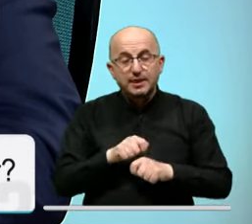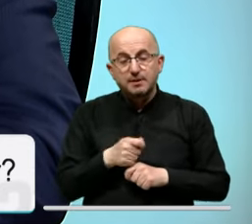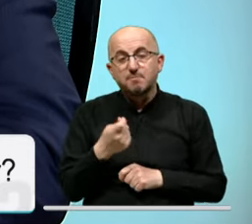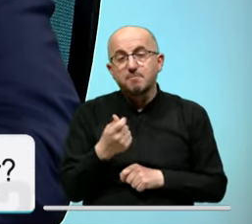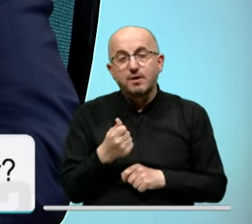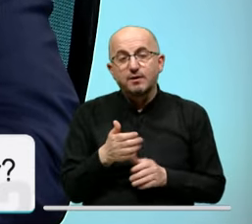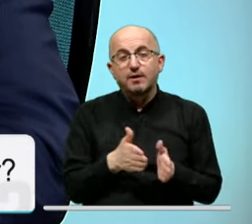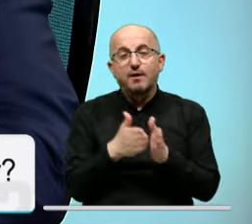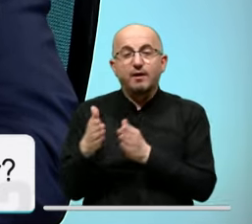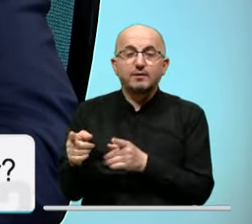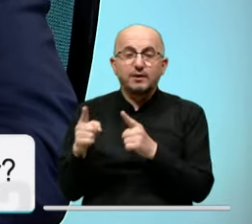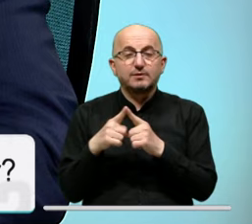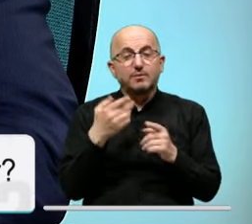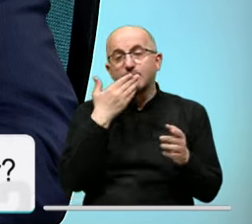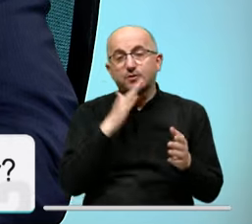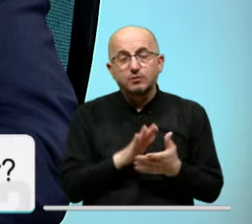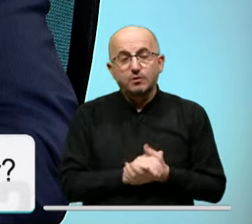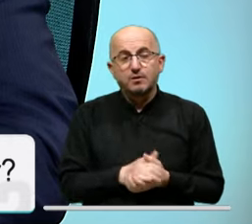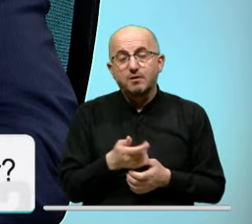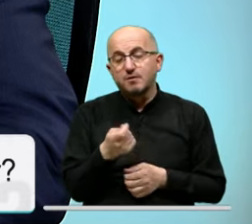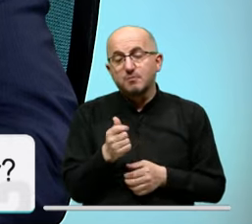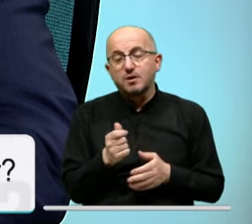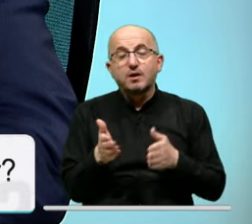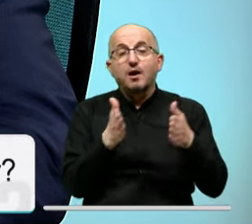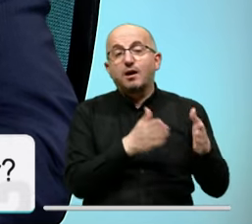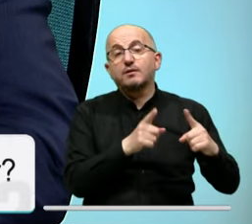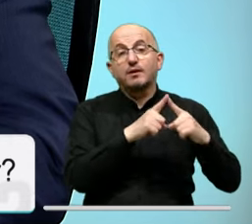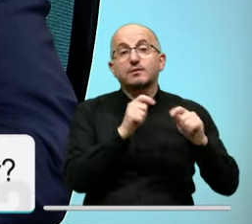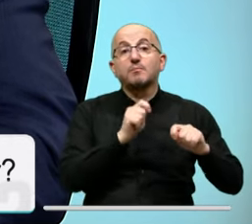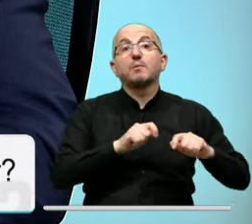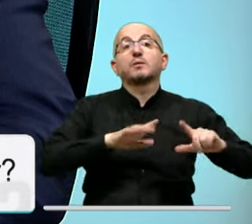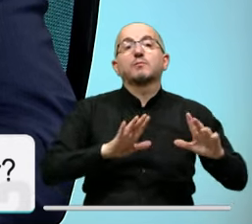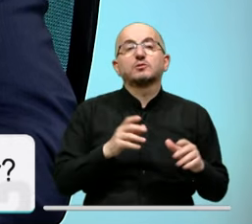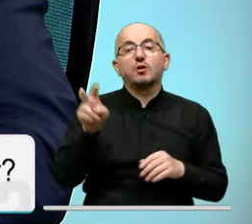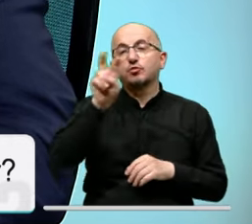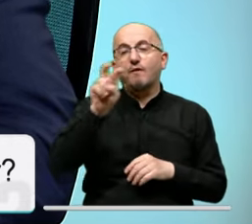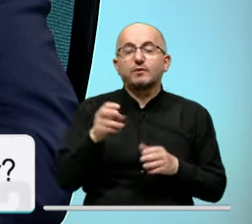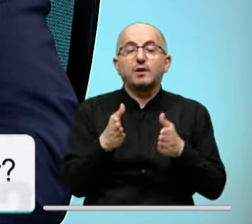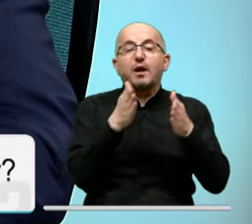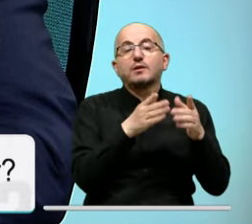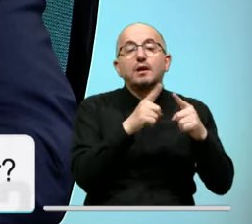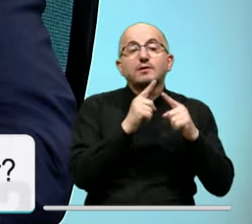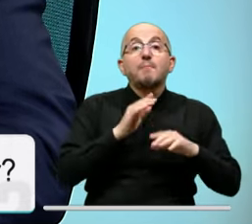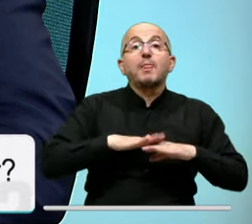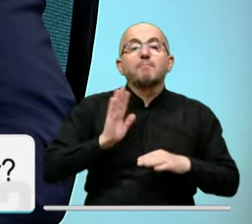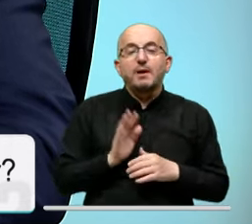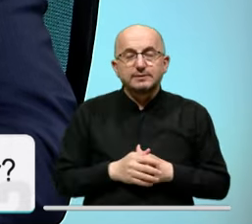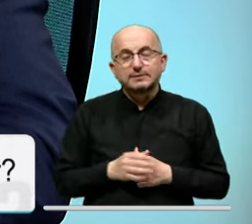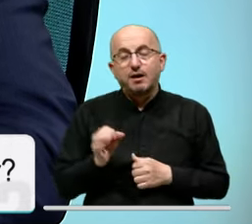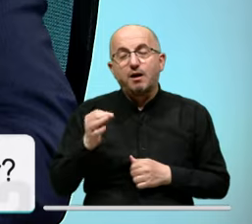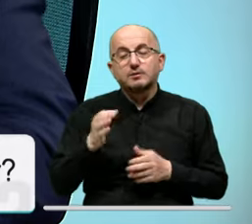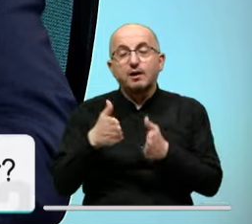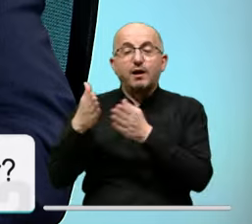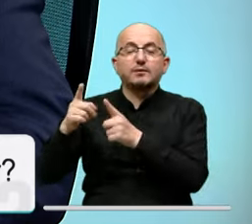parayı ayrı hesaplamak yok Yani para ayrı hesaplanmaz döviz ayrı hesaplanmaz altın ayrı hesaplanmaz